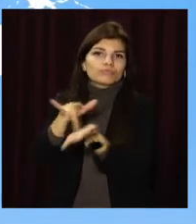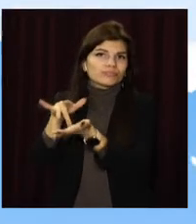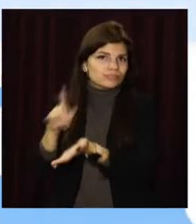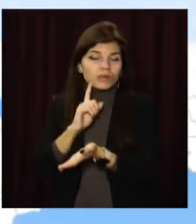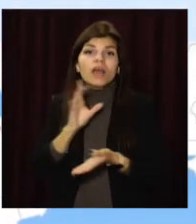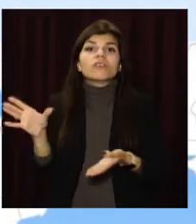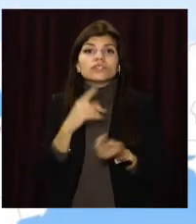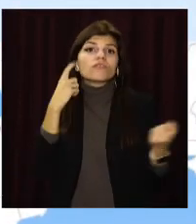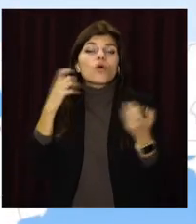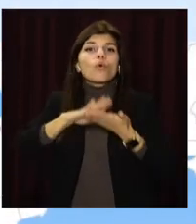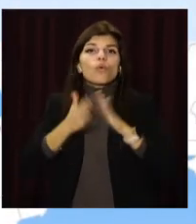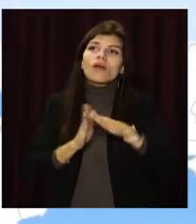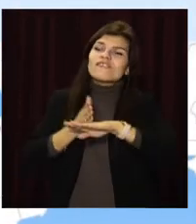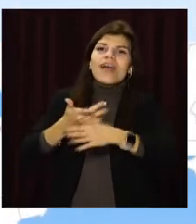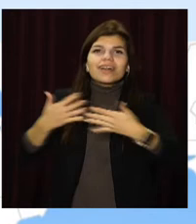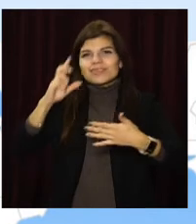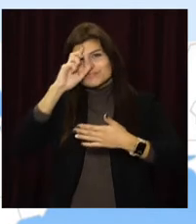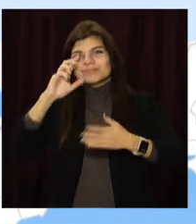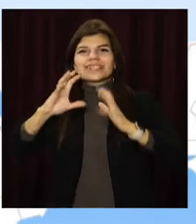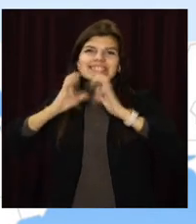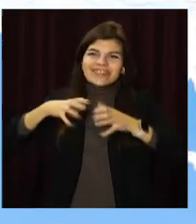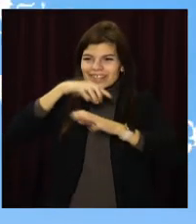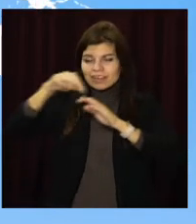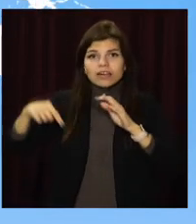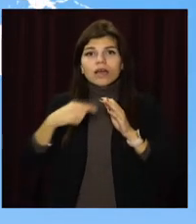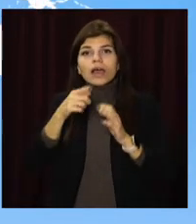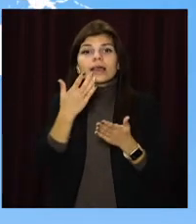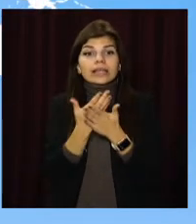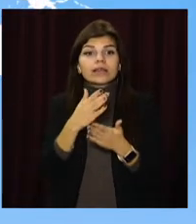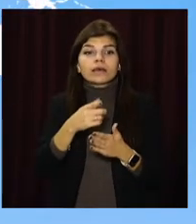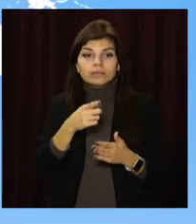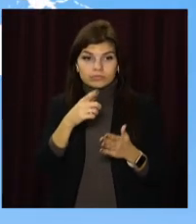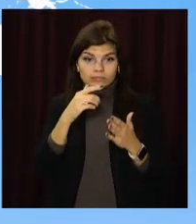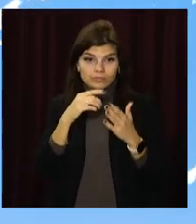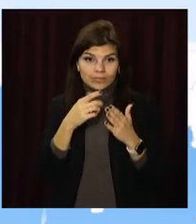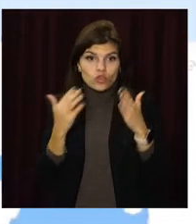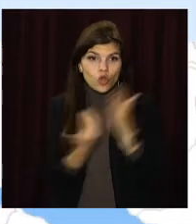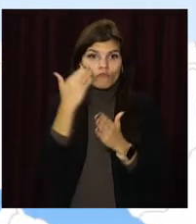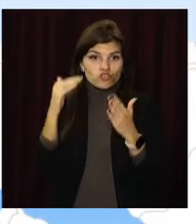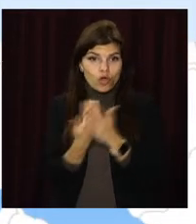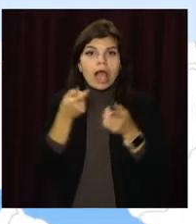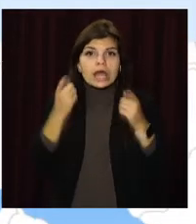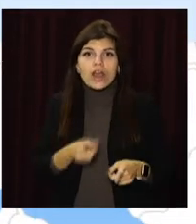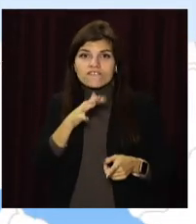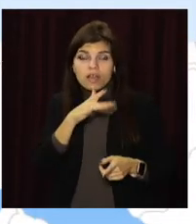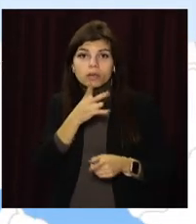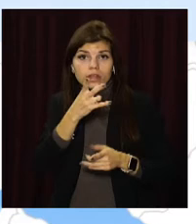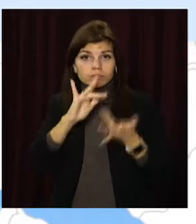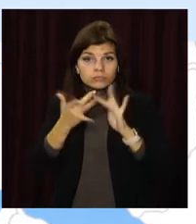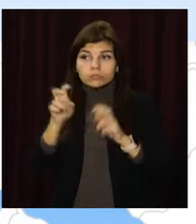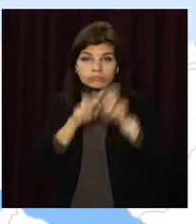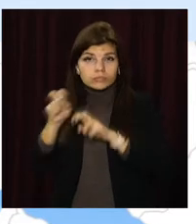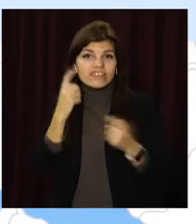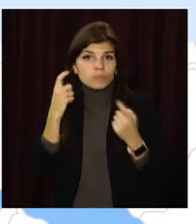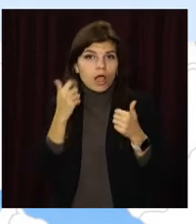на подорожі. Уся актуальна інформація про умови в'їзду до різних країн світу на інтерактивній карті відомства. Вона